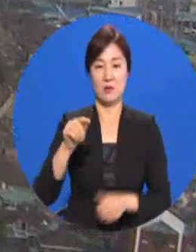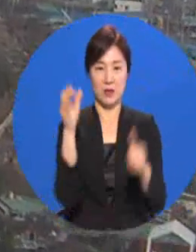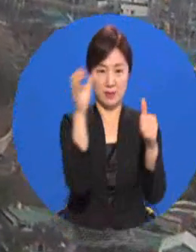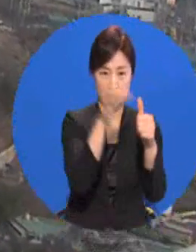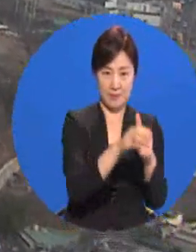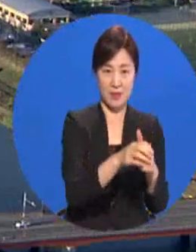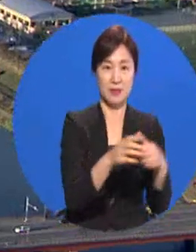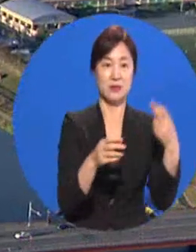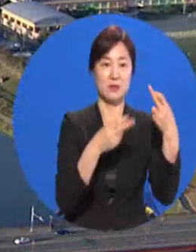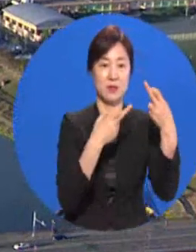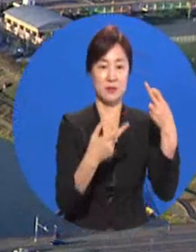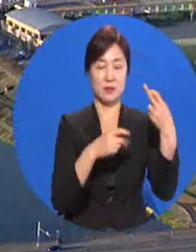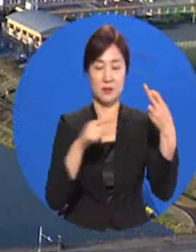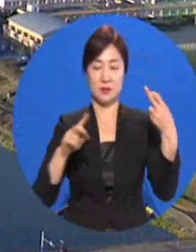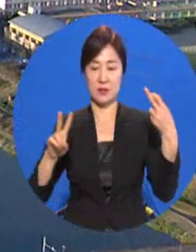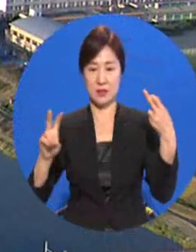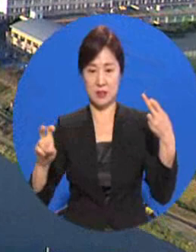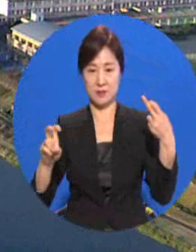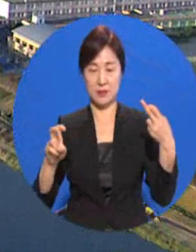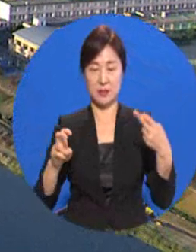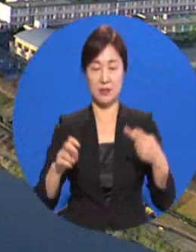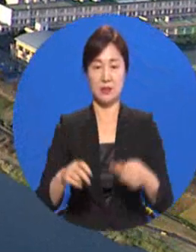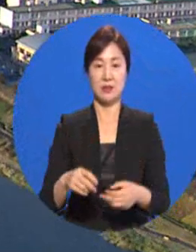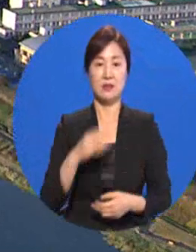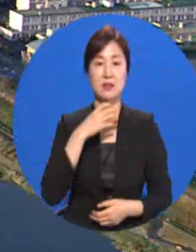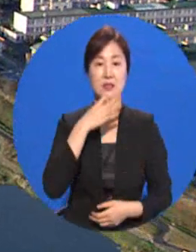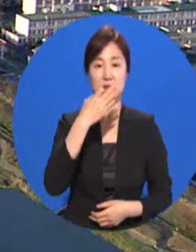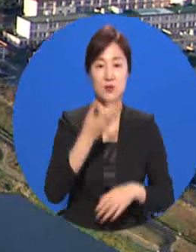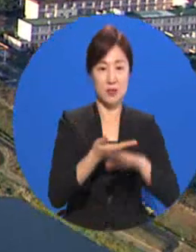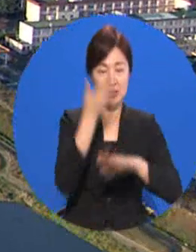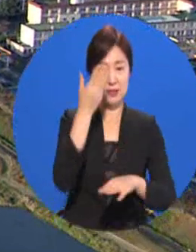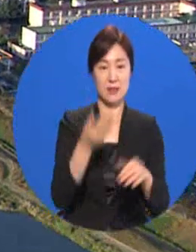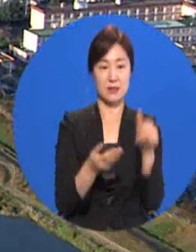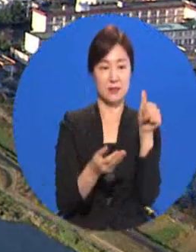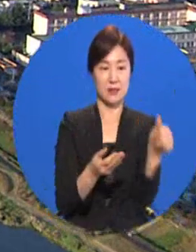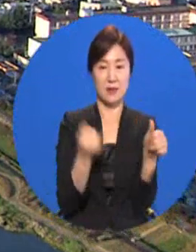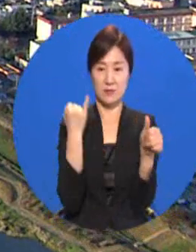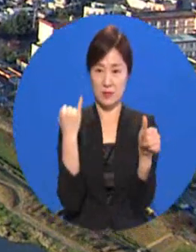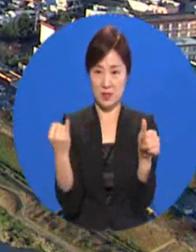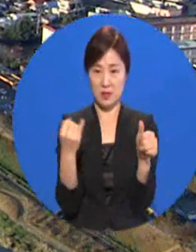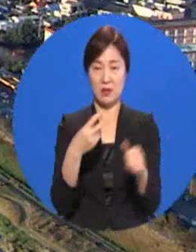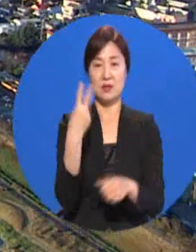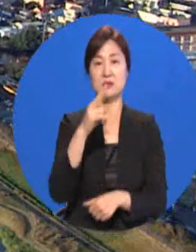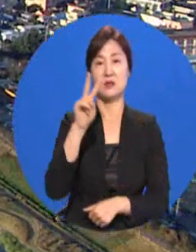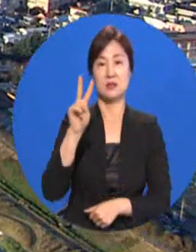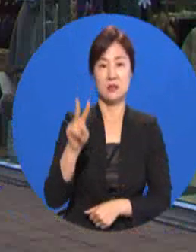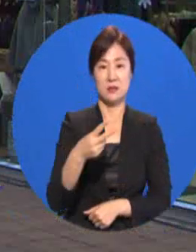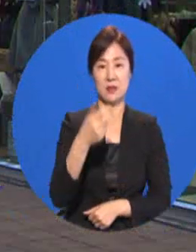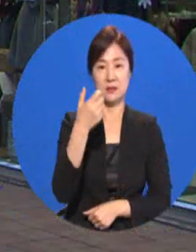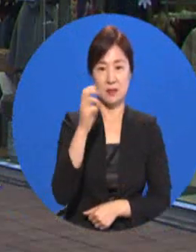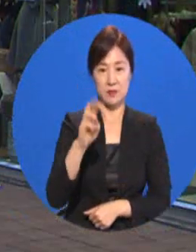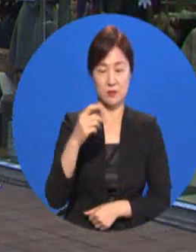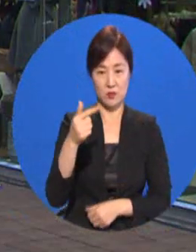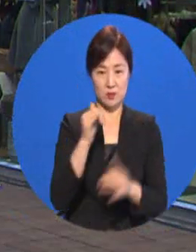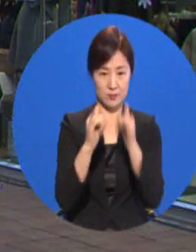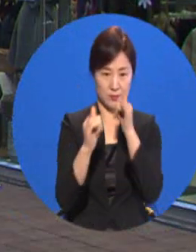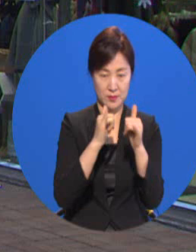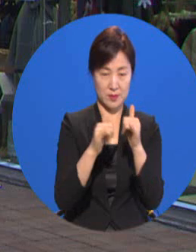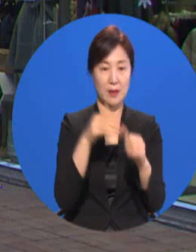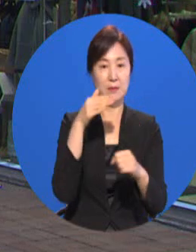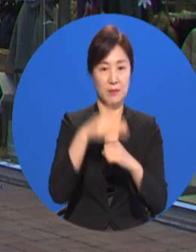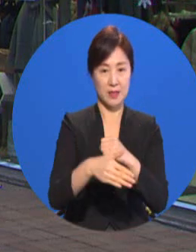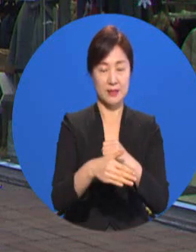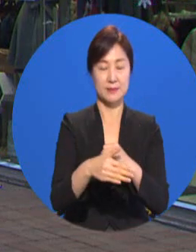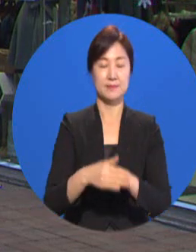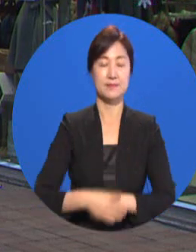20일까지 각 시 군에 거주하는 만 19세 이상 남녀 2530 6명을 대상으로 유무선 초라 면접 방식을